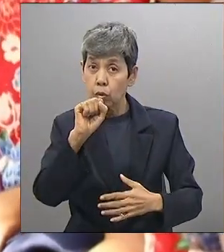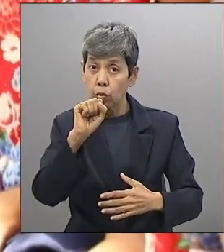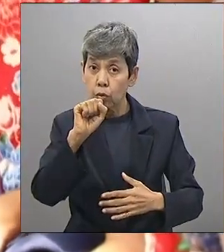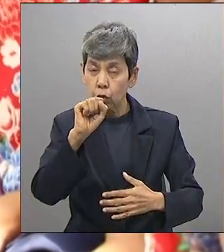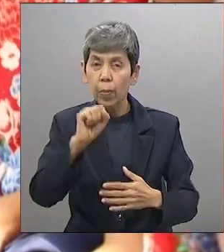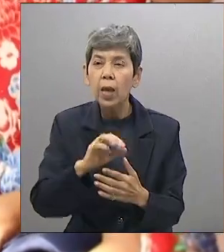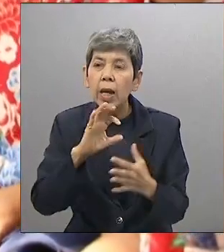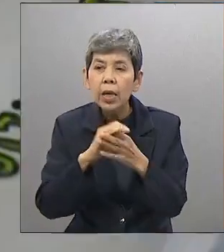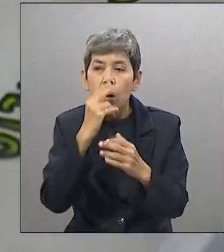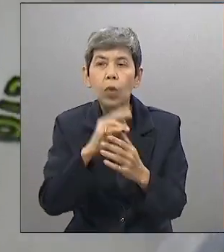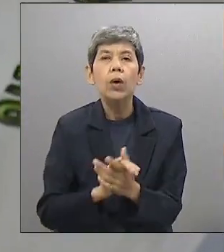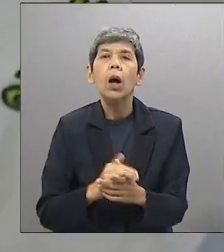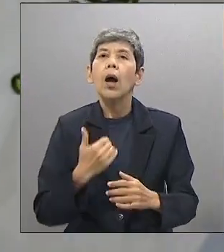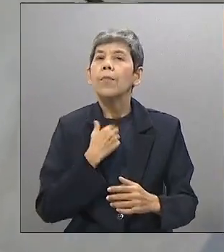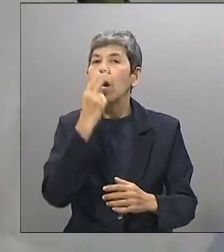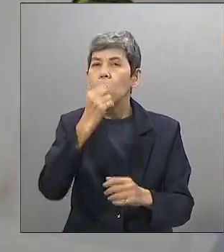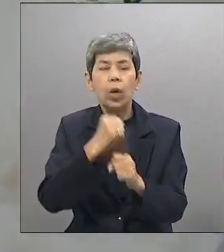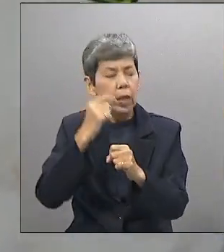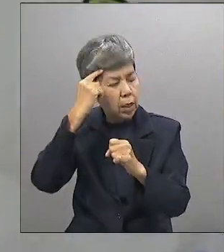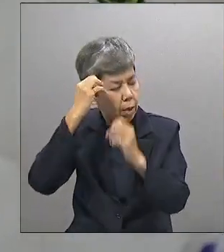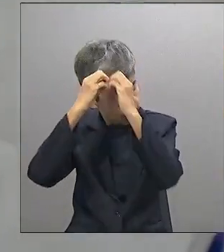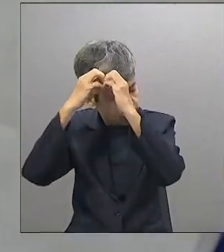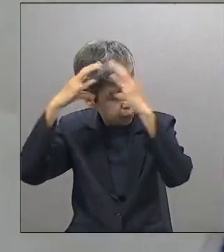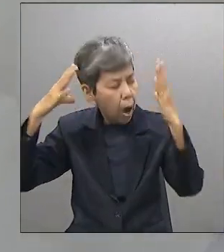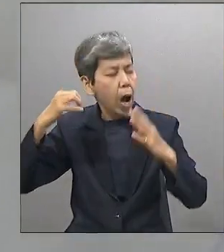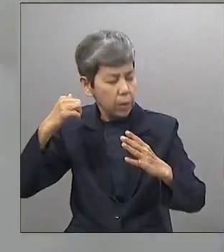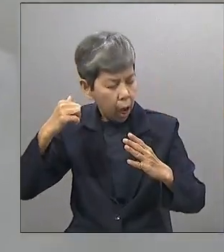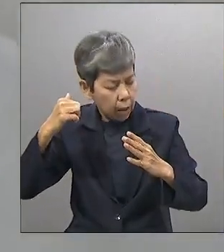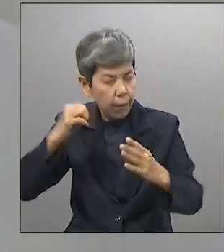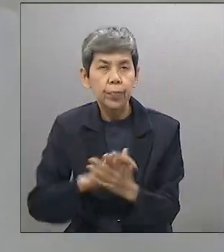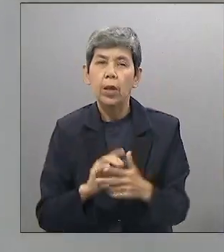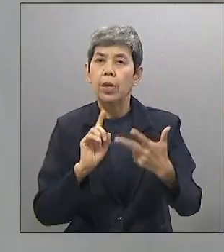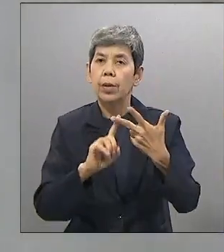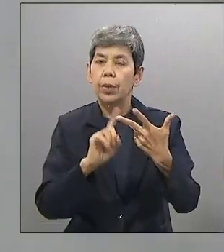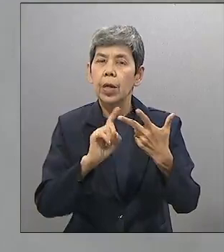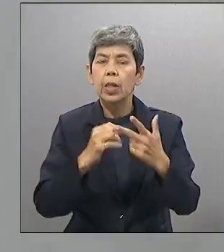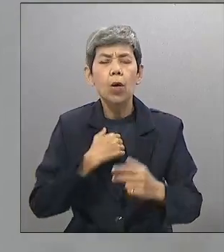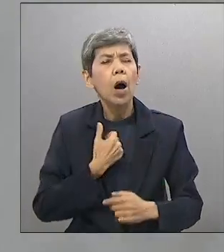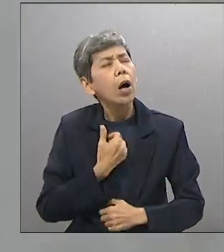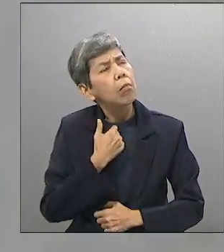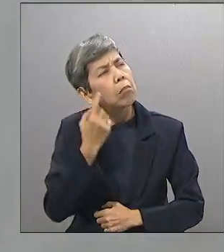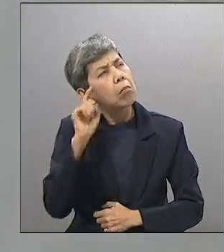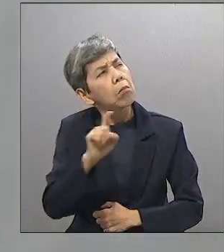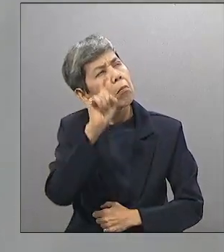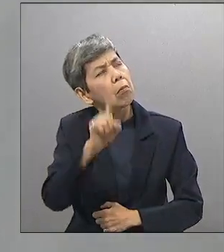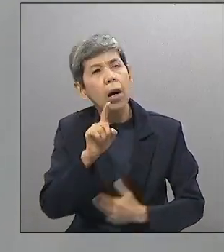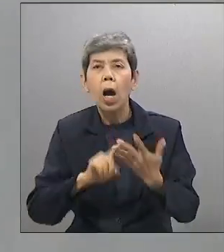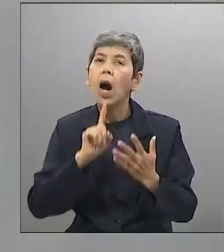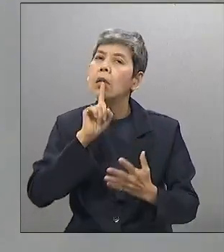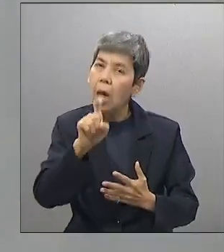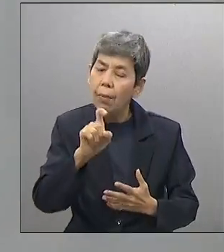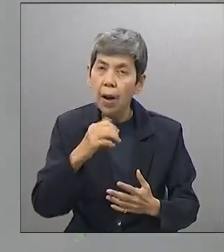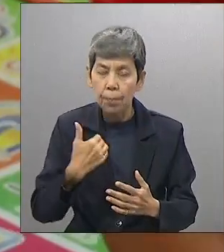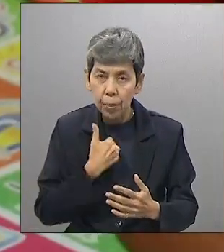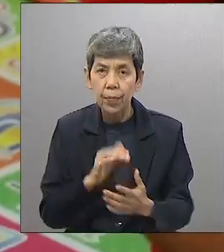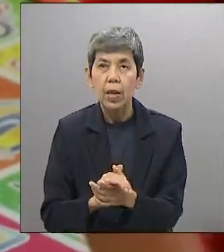ก็คอการฟังจินตะหรือจิินาการเราก็บูดก็คผชาลิกคืลิฏิสก็คื